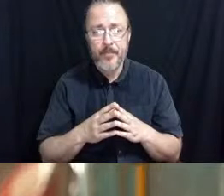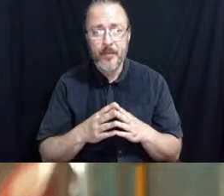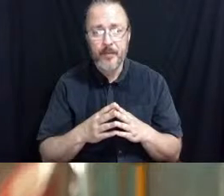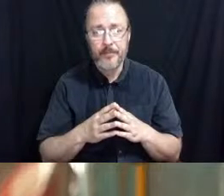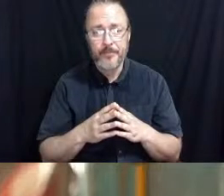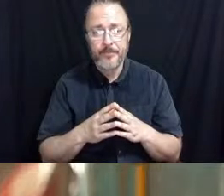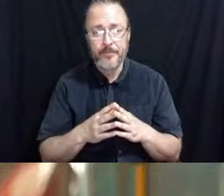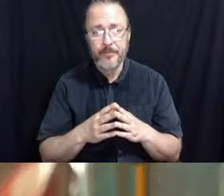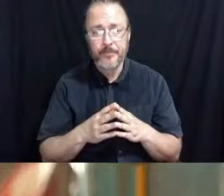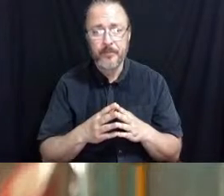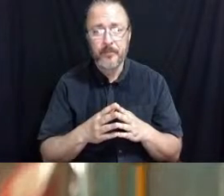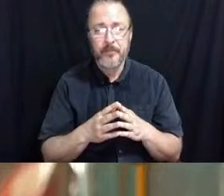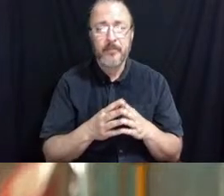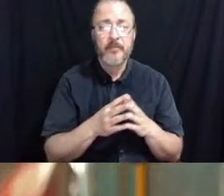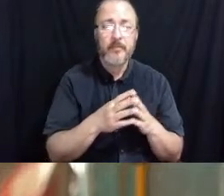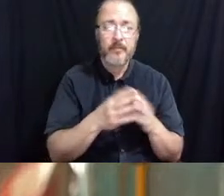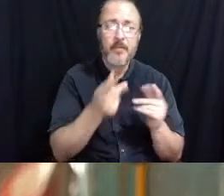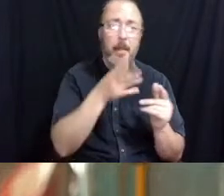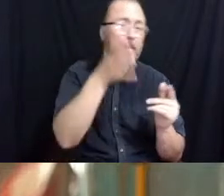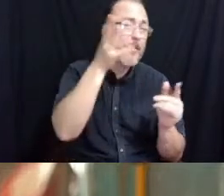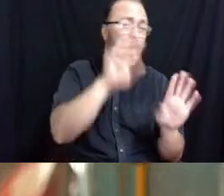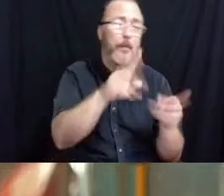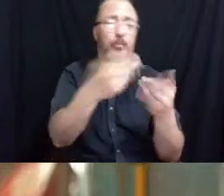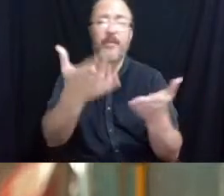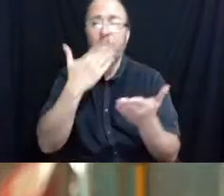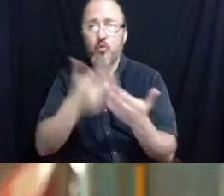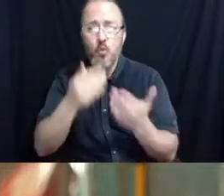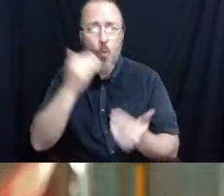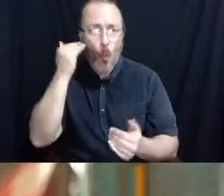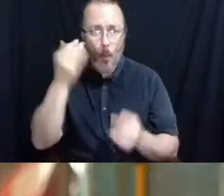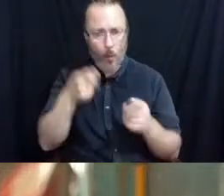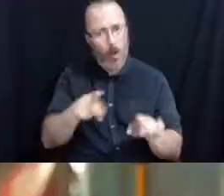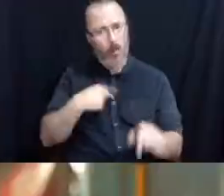vie agréable lorsque je serai grande.